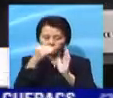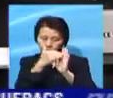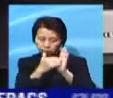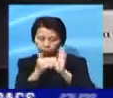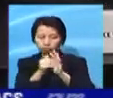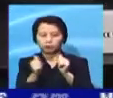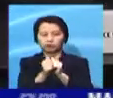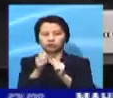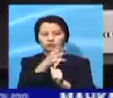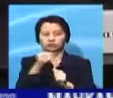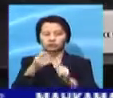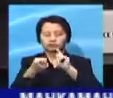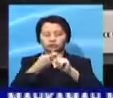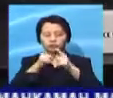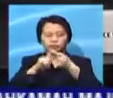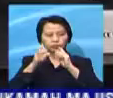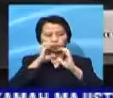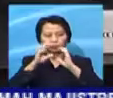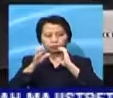dan komunikasi